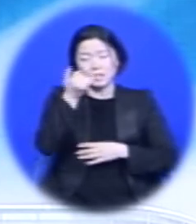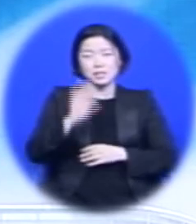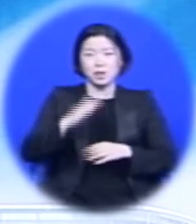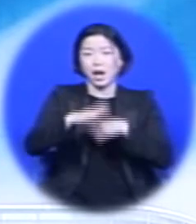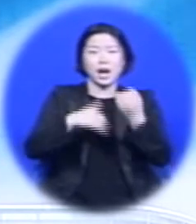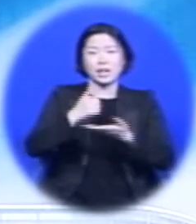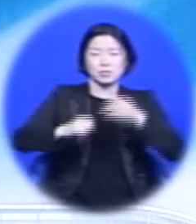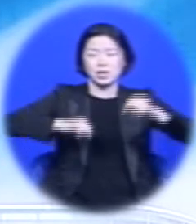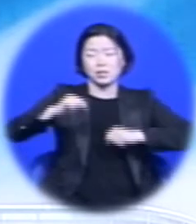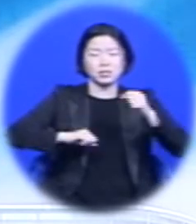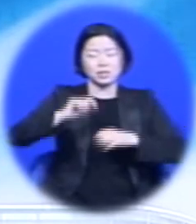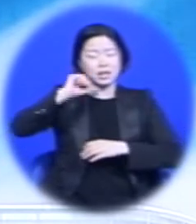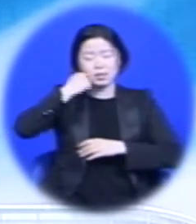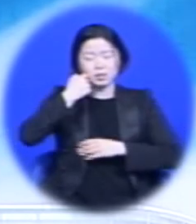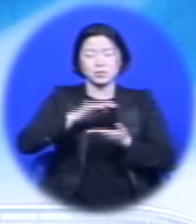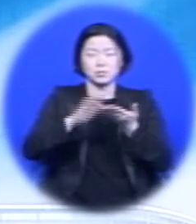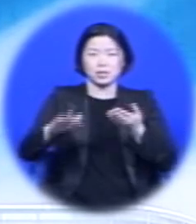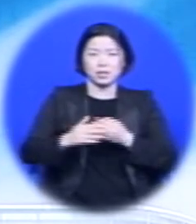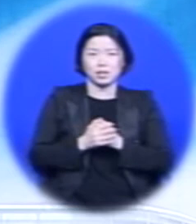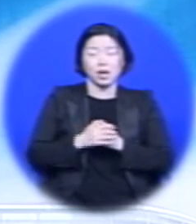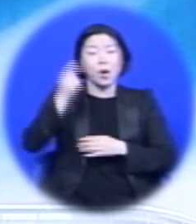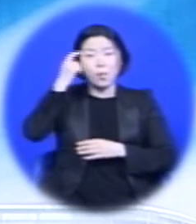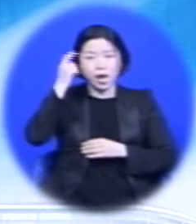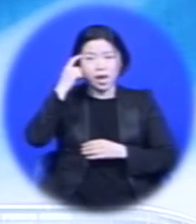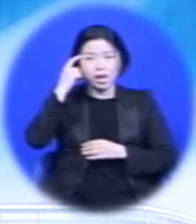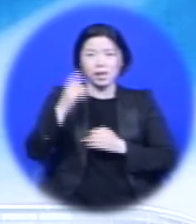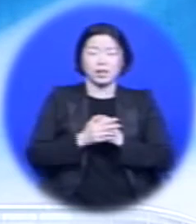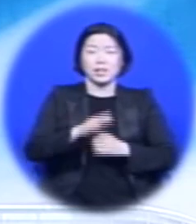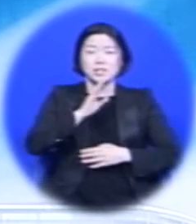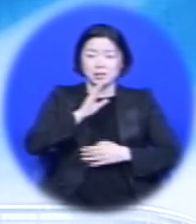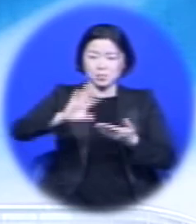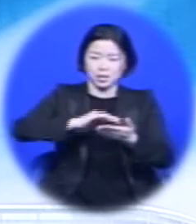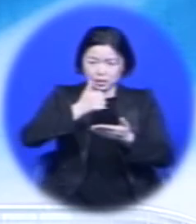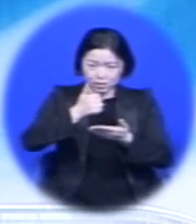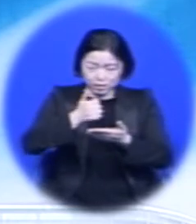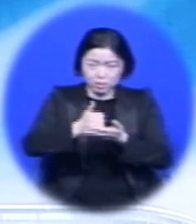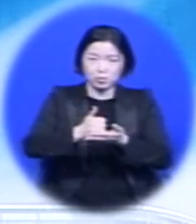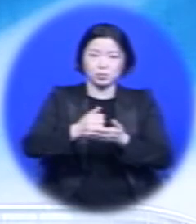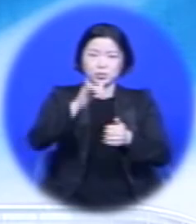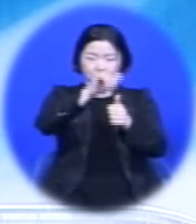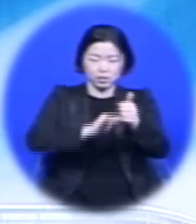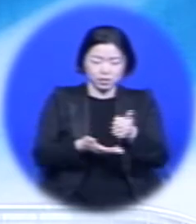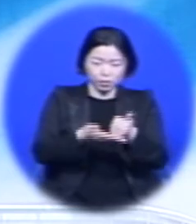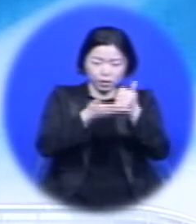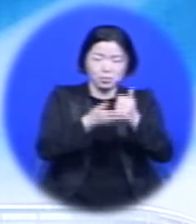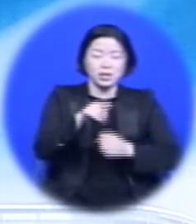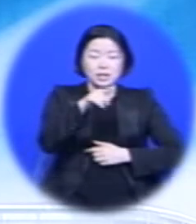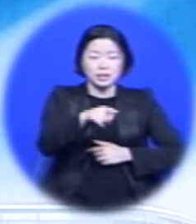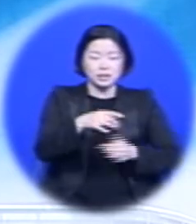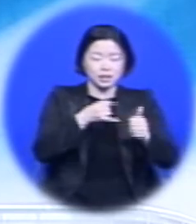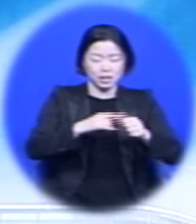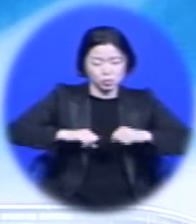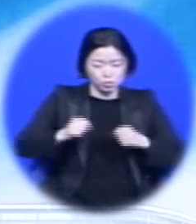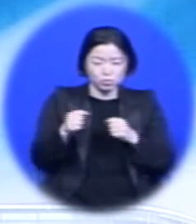하나님이 역사하실 수가 없습니다. 왜? 정말 그리스도를 경외함으로 그에게 순종하는 것은